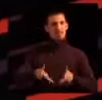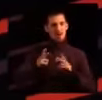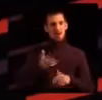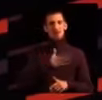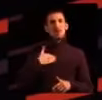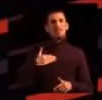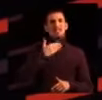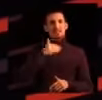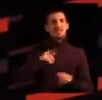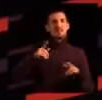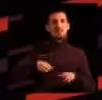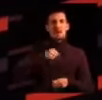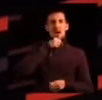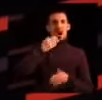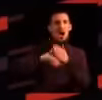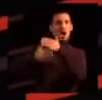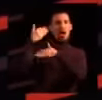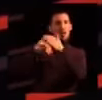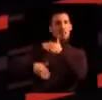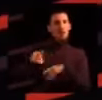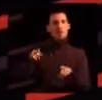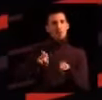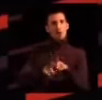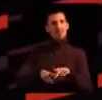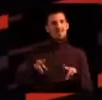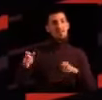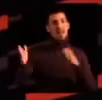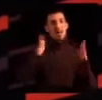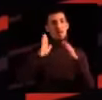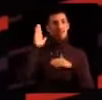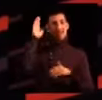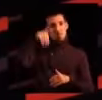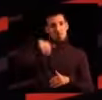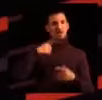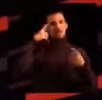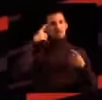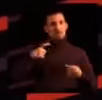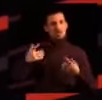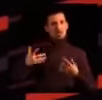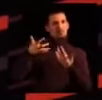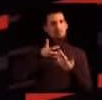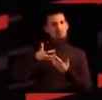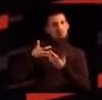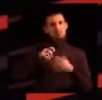de la República, que malgrat la repressió va intentar fer de l'educació una eina per la llibertat.